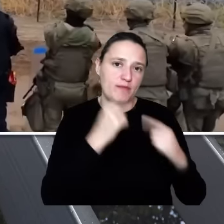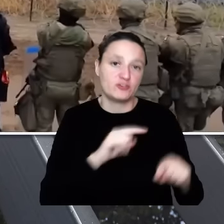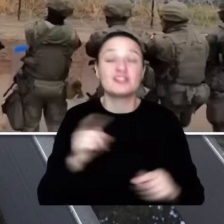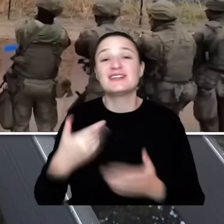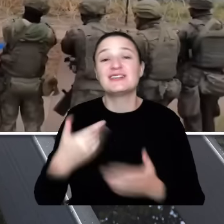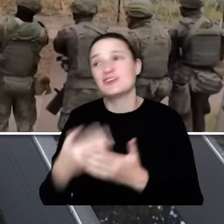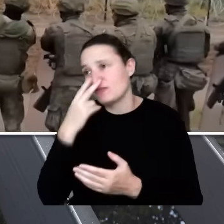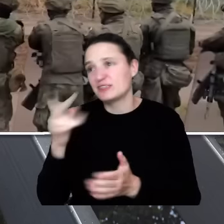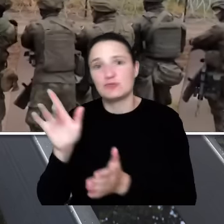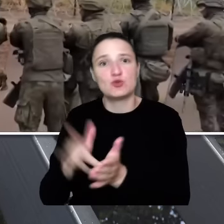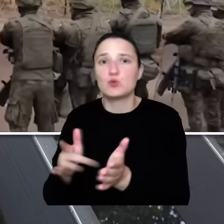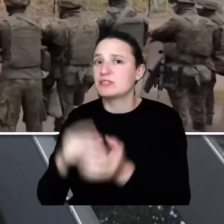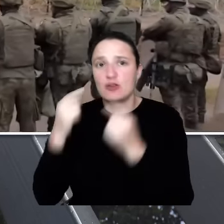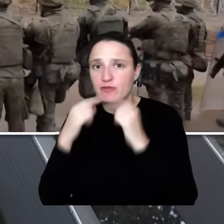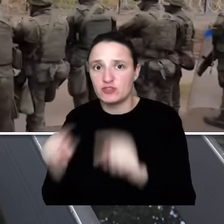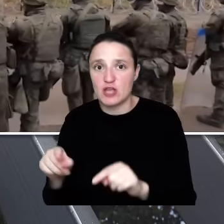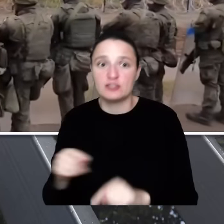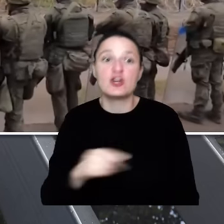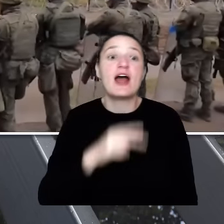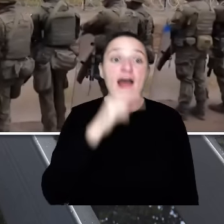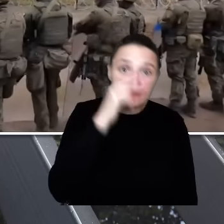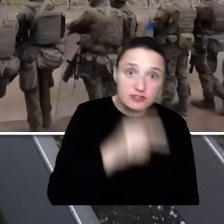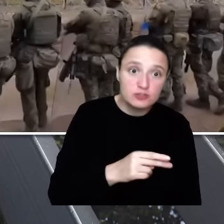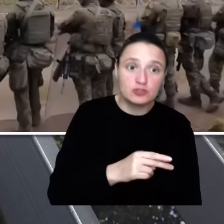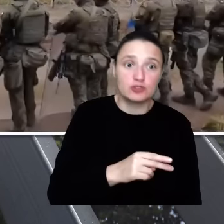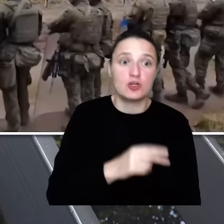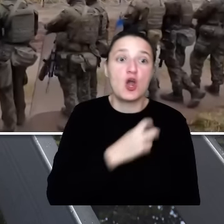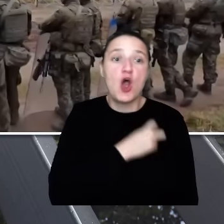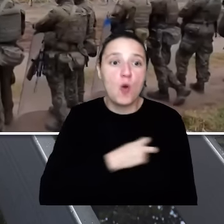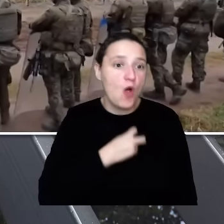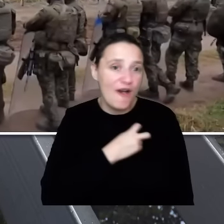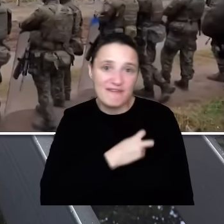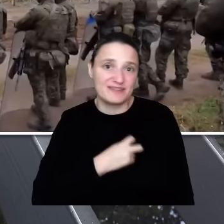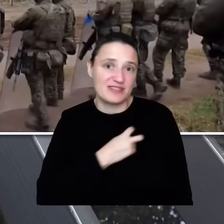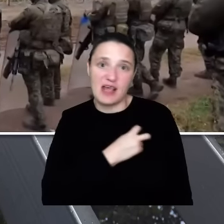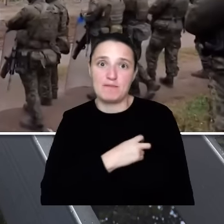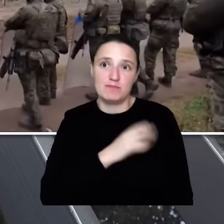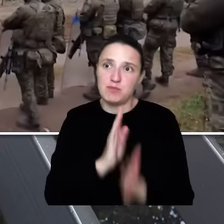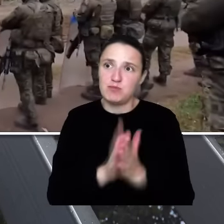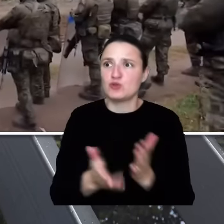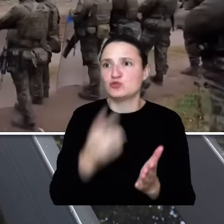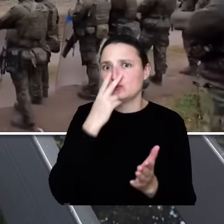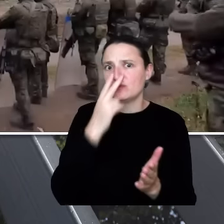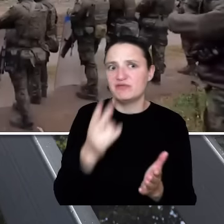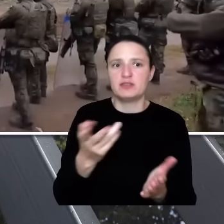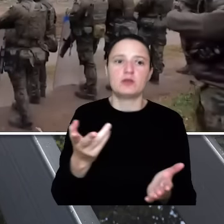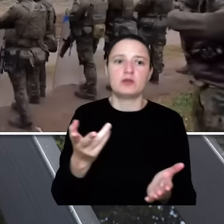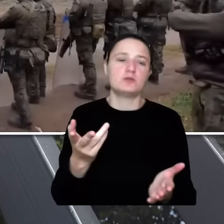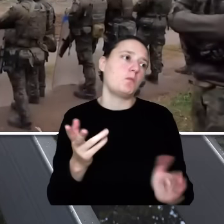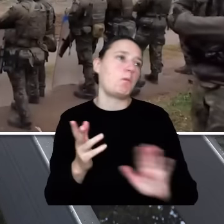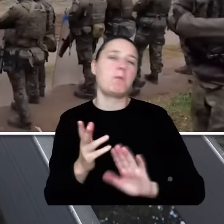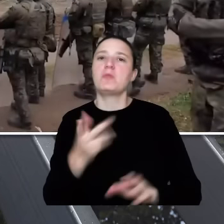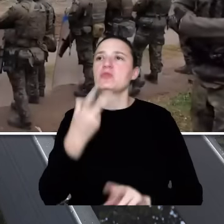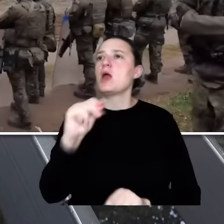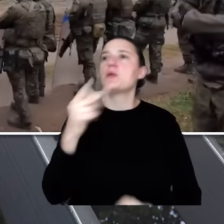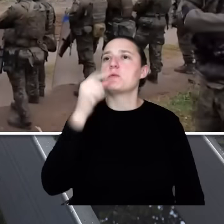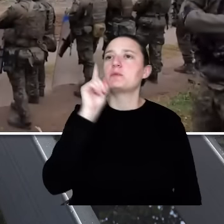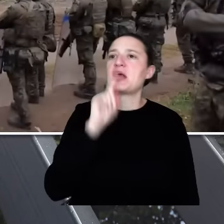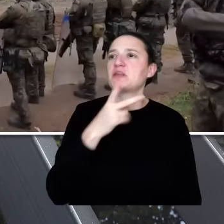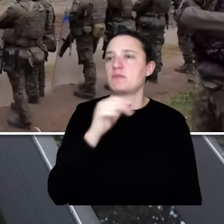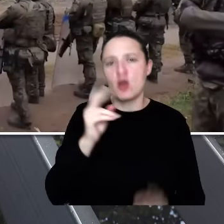się kunktatorstwo, wybiliśmy Hołownię, który wręcz po prostu z miedzianym czołem zaprzecza oczywistym